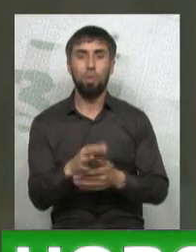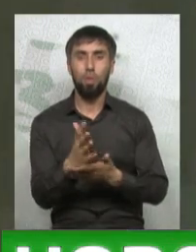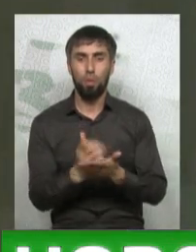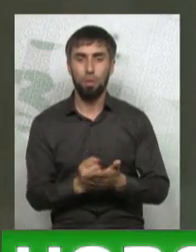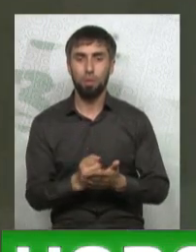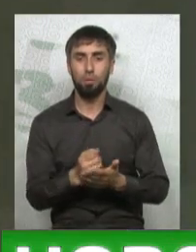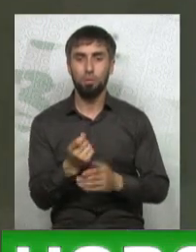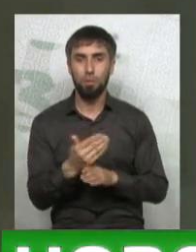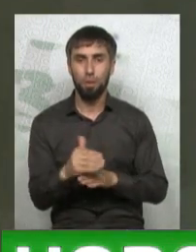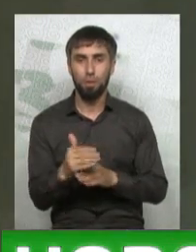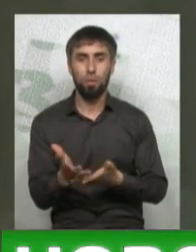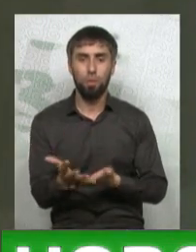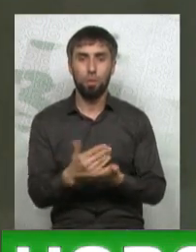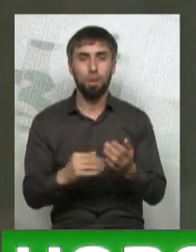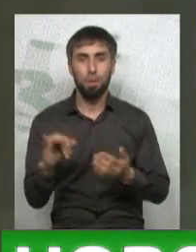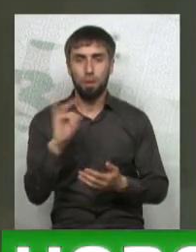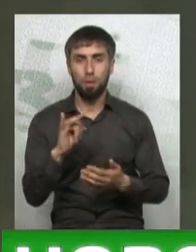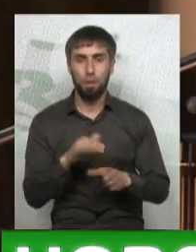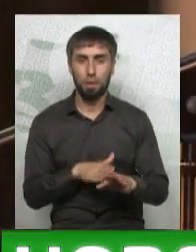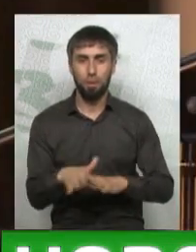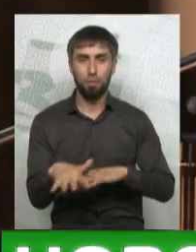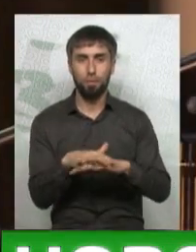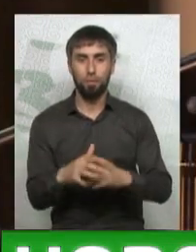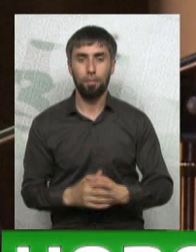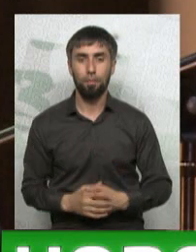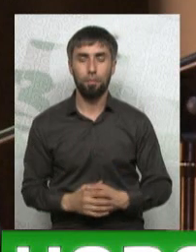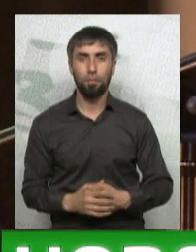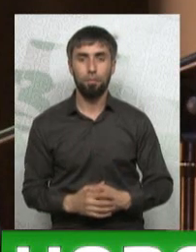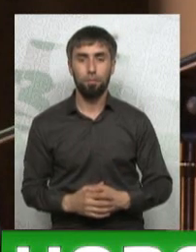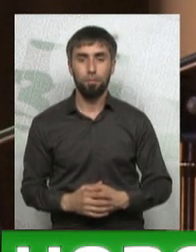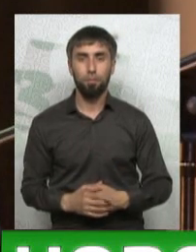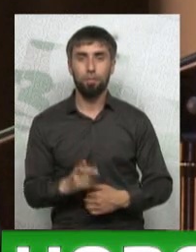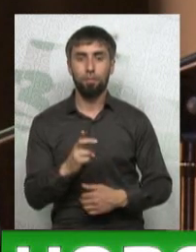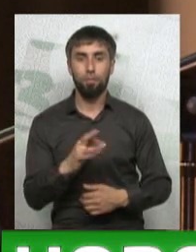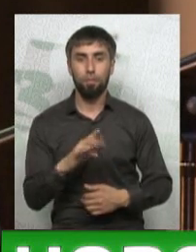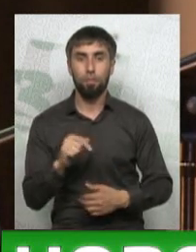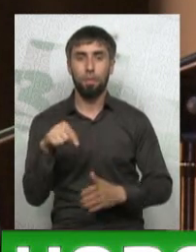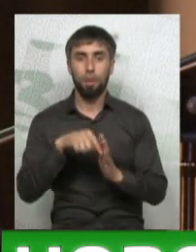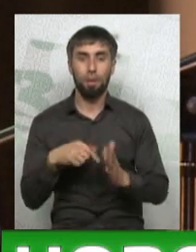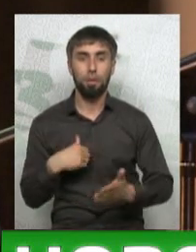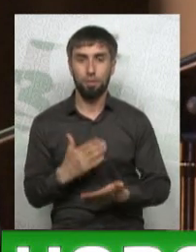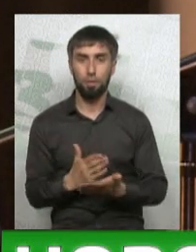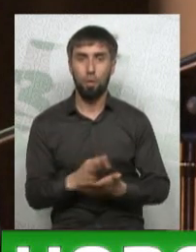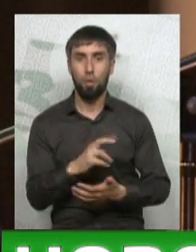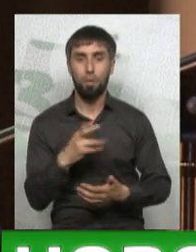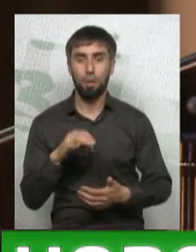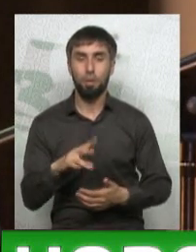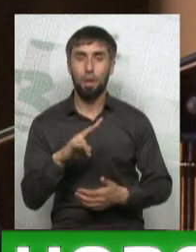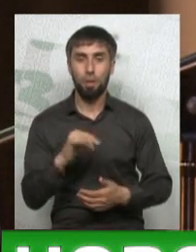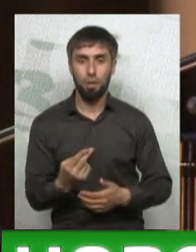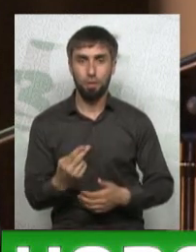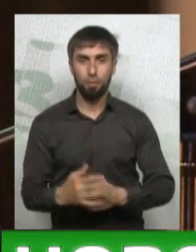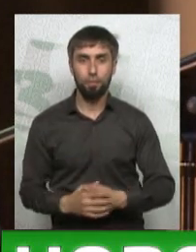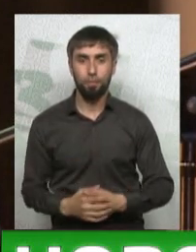по крупицам собранная история целого народа. В лице главной библиотеки мы имеем объект